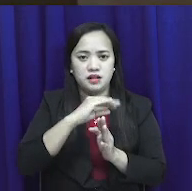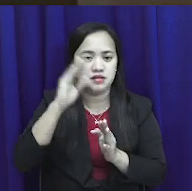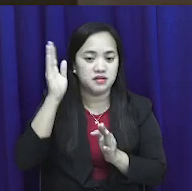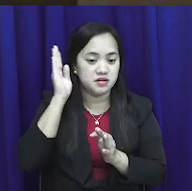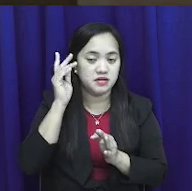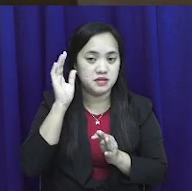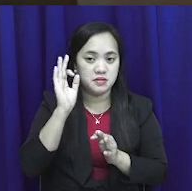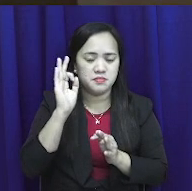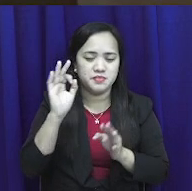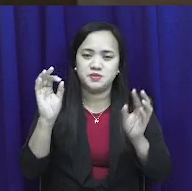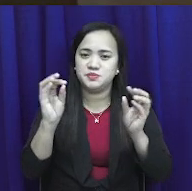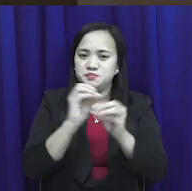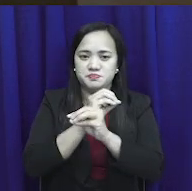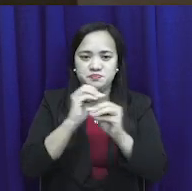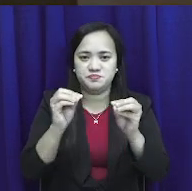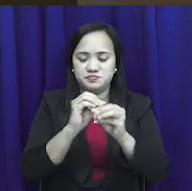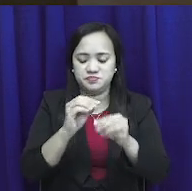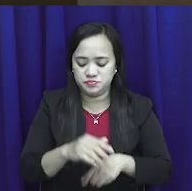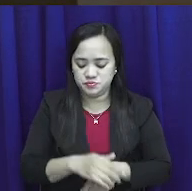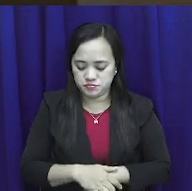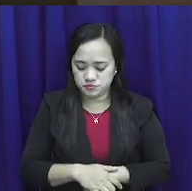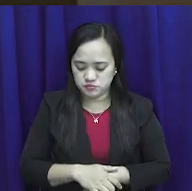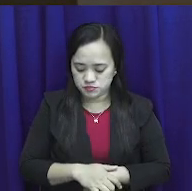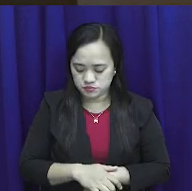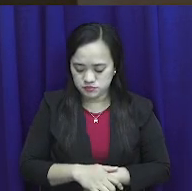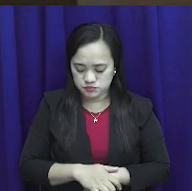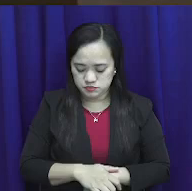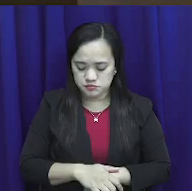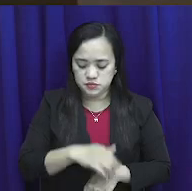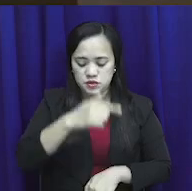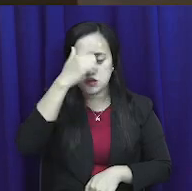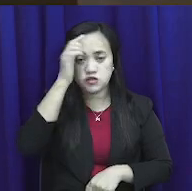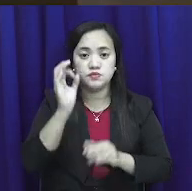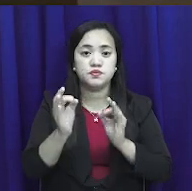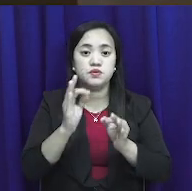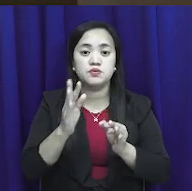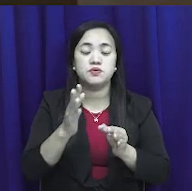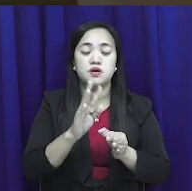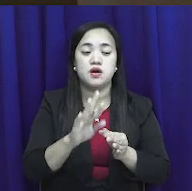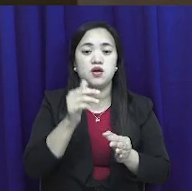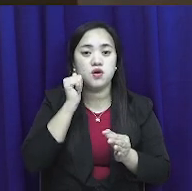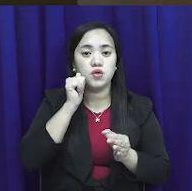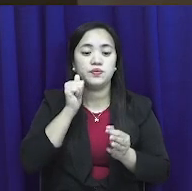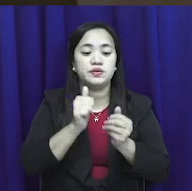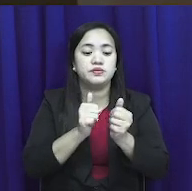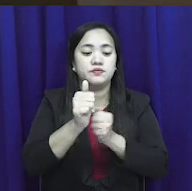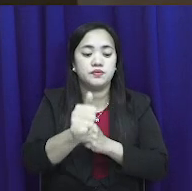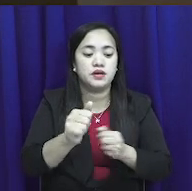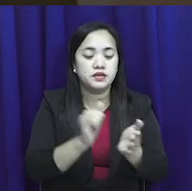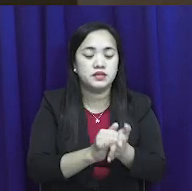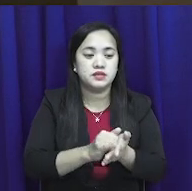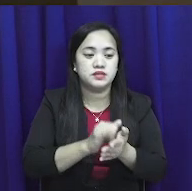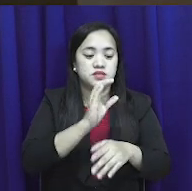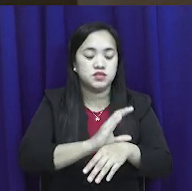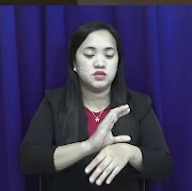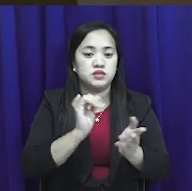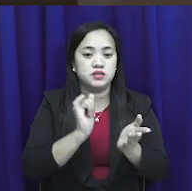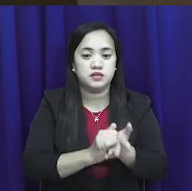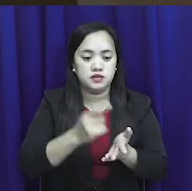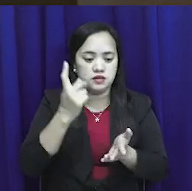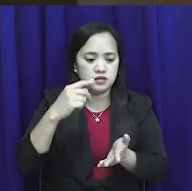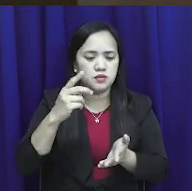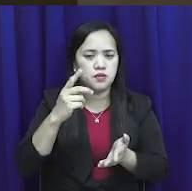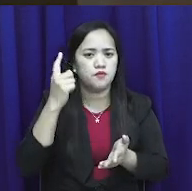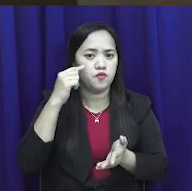ay nag nag Because if you are far from the institution that the Lord established for the Christian